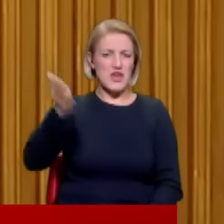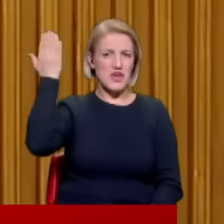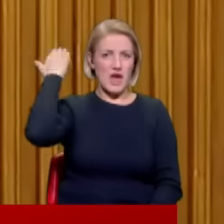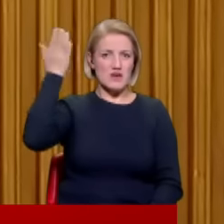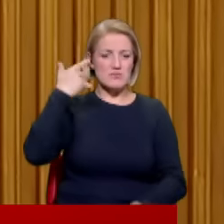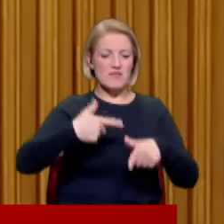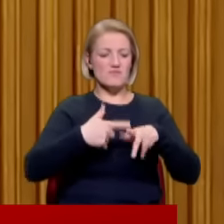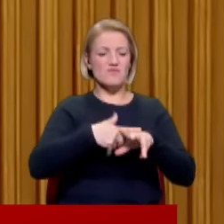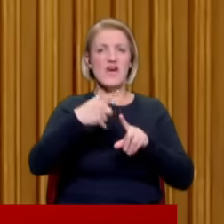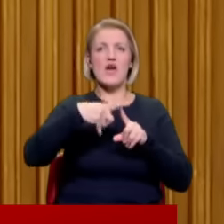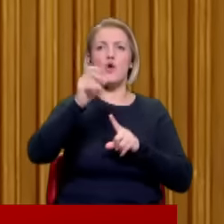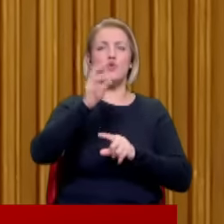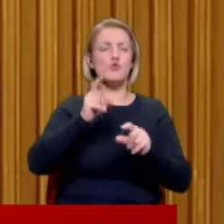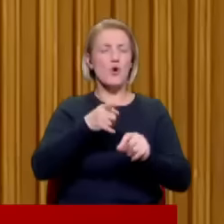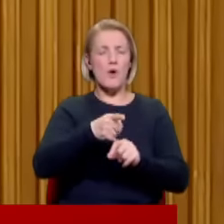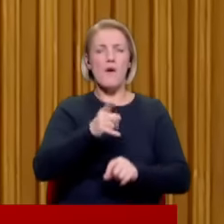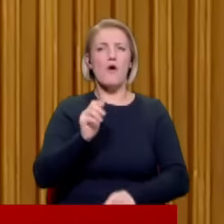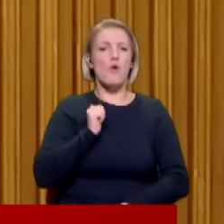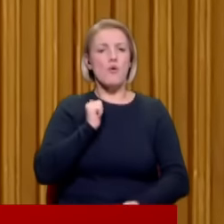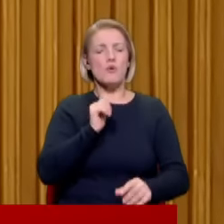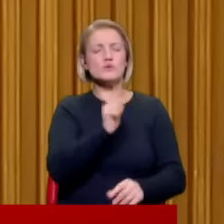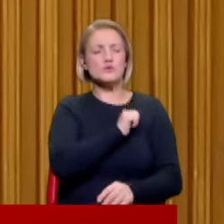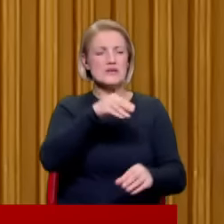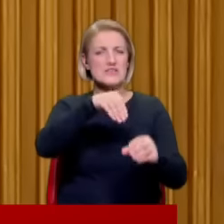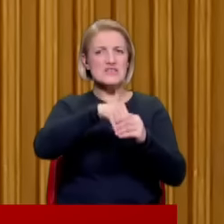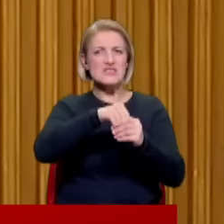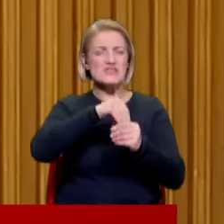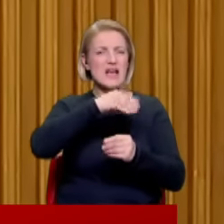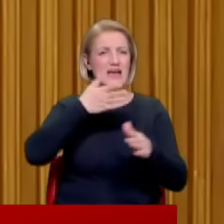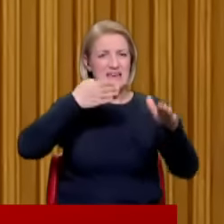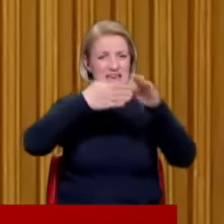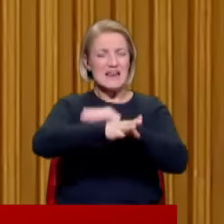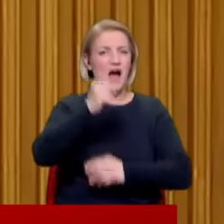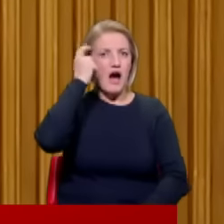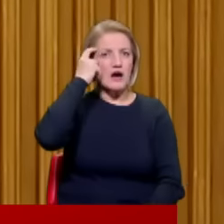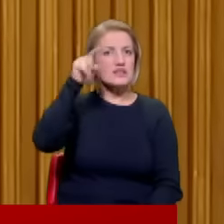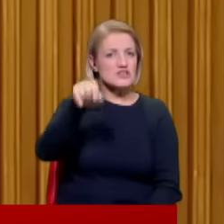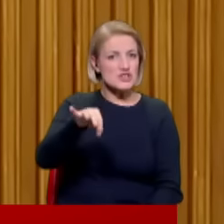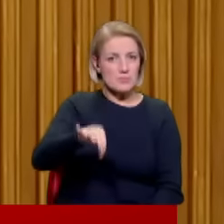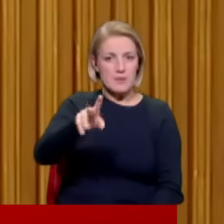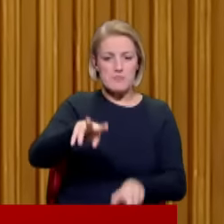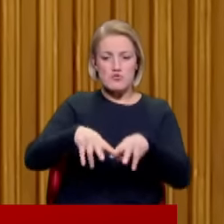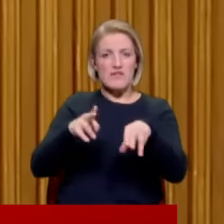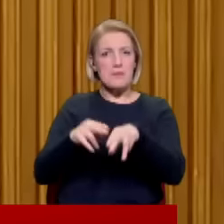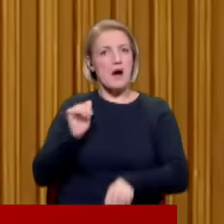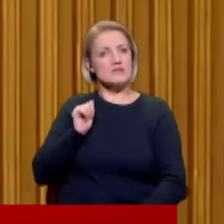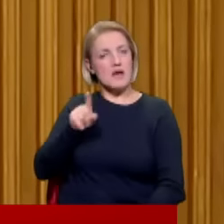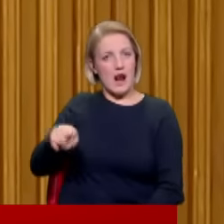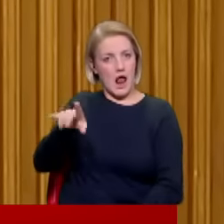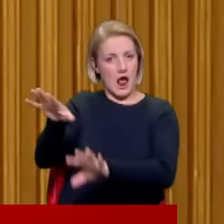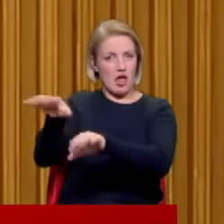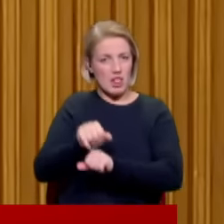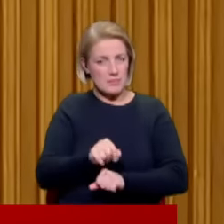geçmişte Fethullah Gülen'in ordusunu içine enjekte eden zihniyet şimdi Mustafa Kemal'in teğmenlerini